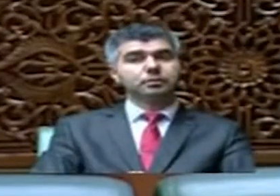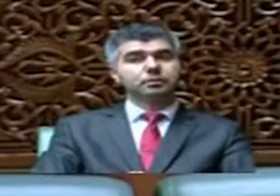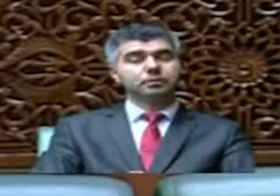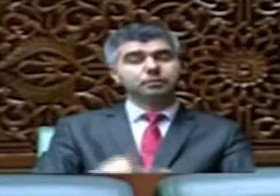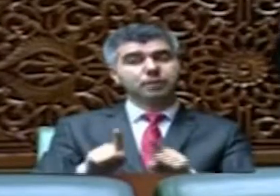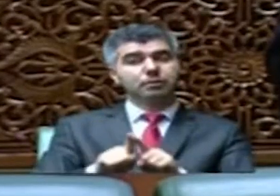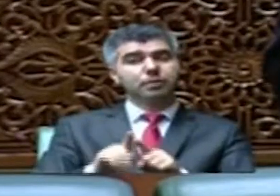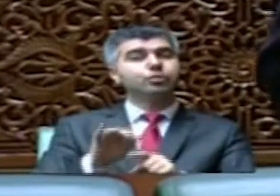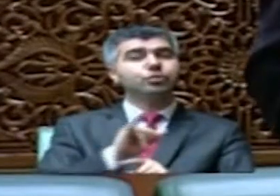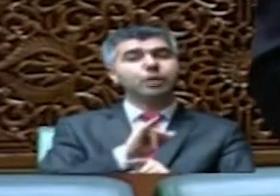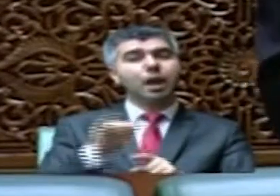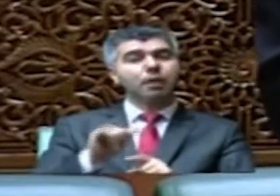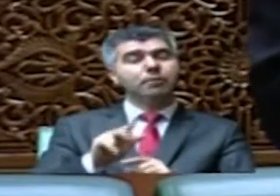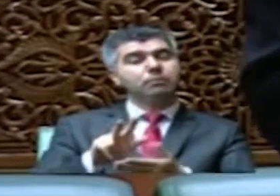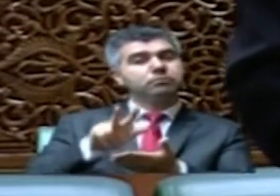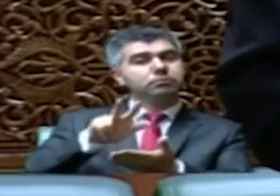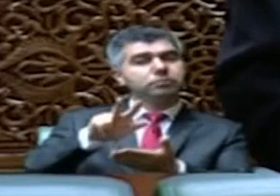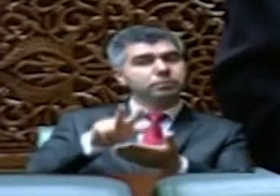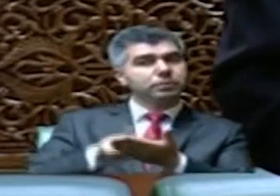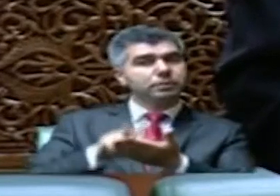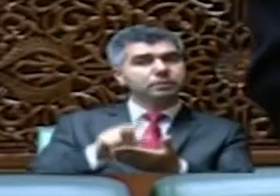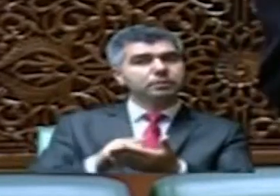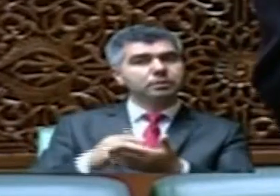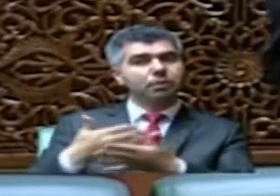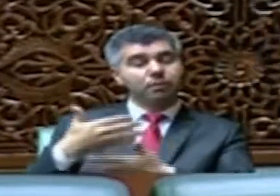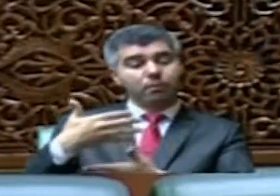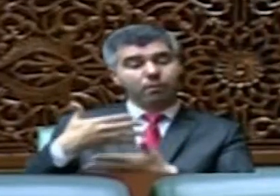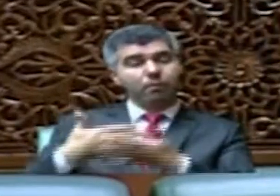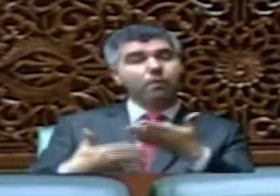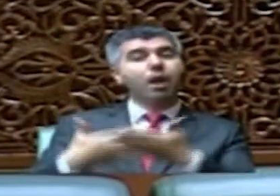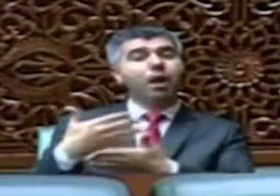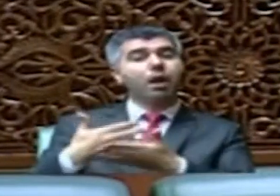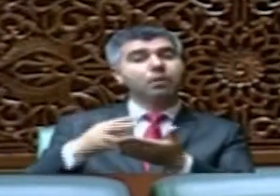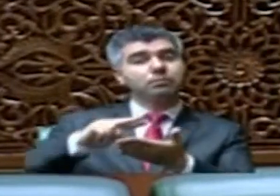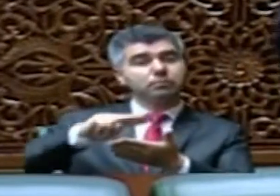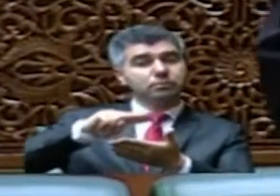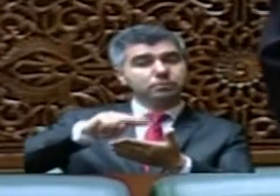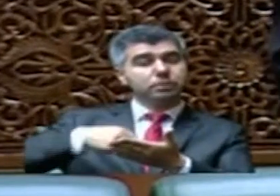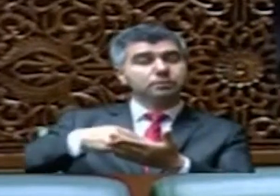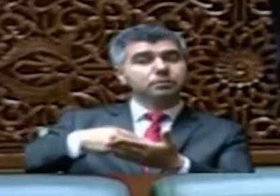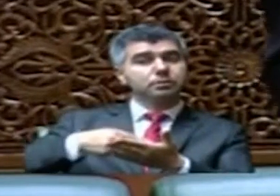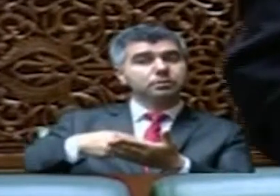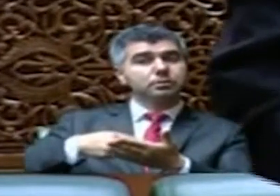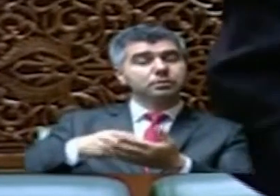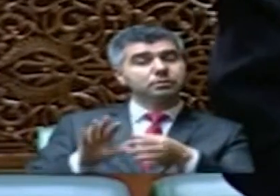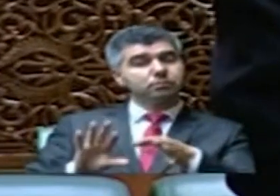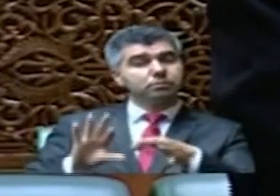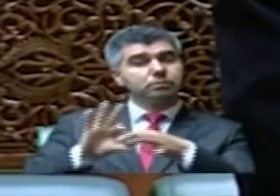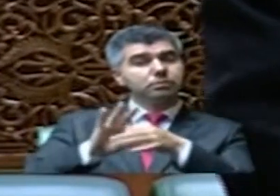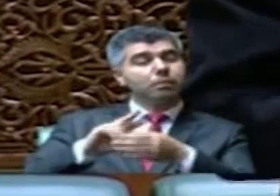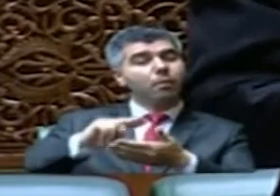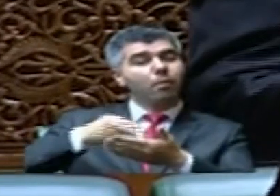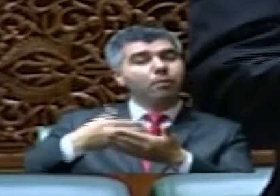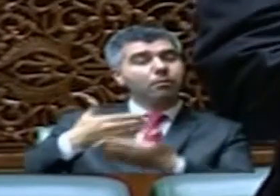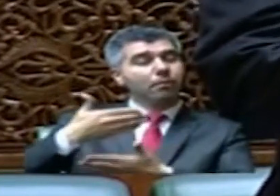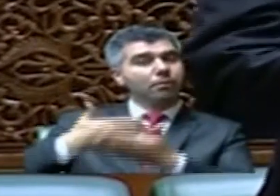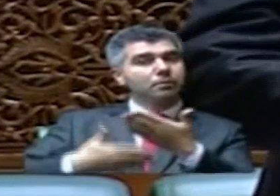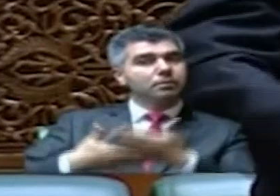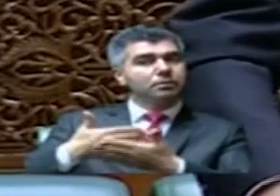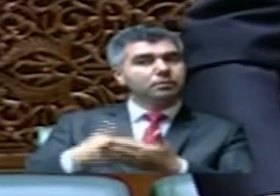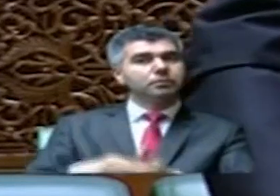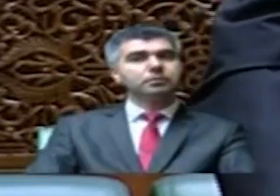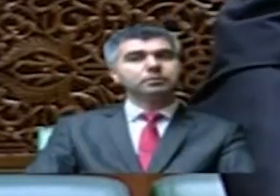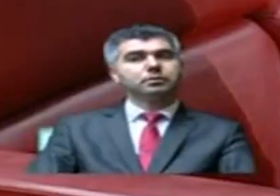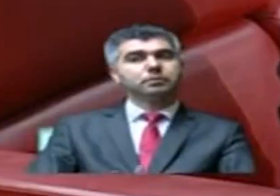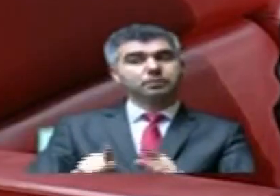ما اتخذ حتى شي قرار في الوقت اللي احنا عندنا لي كونفونسيون اللي توقعوا، ماشي مازال ما تخداش قرار، توقعوا لي